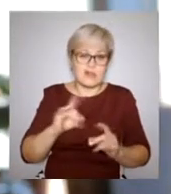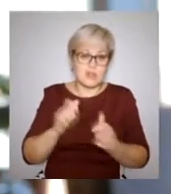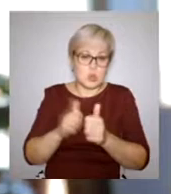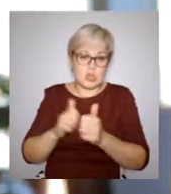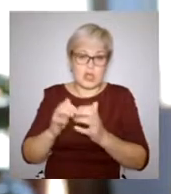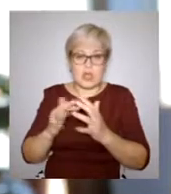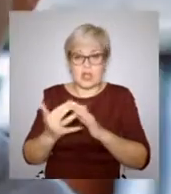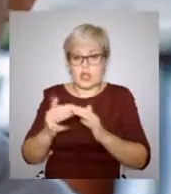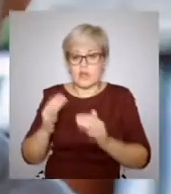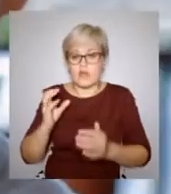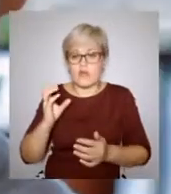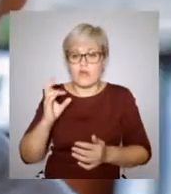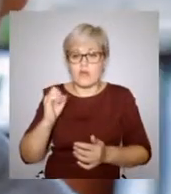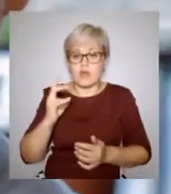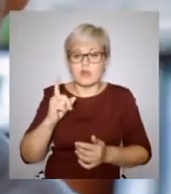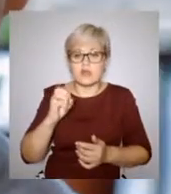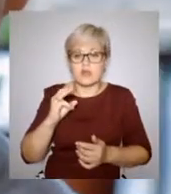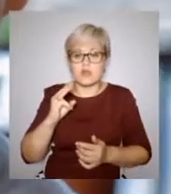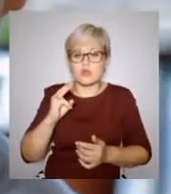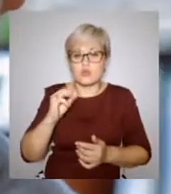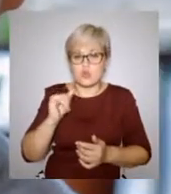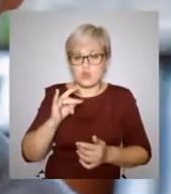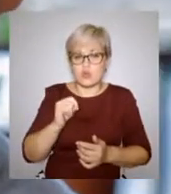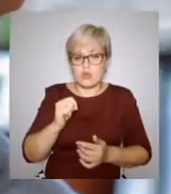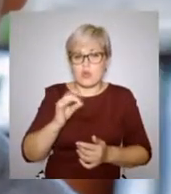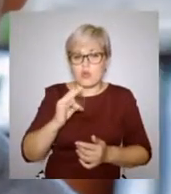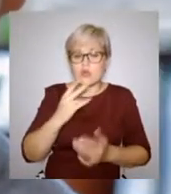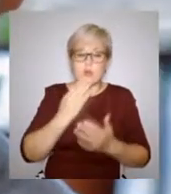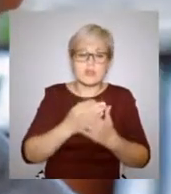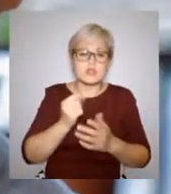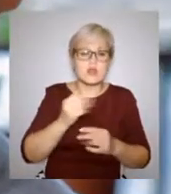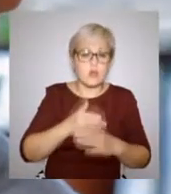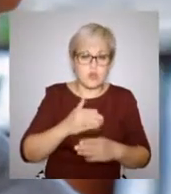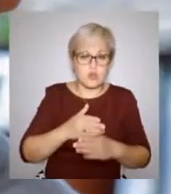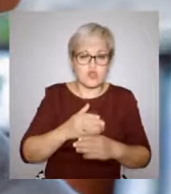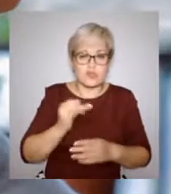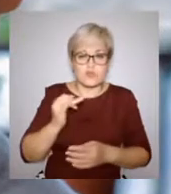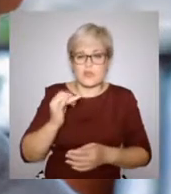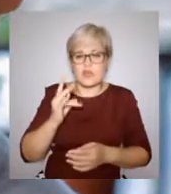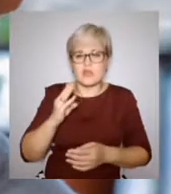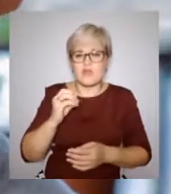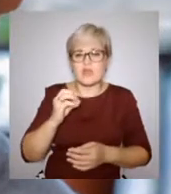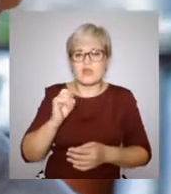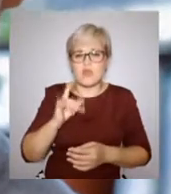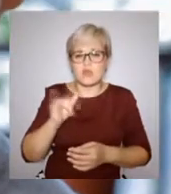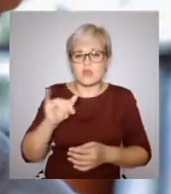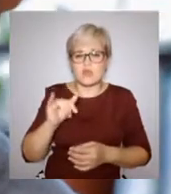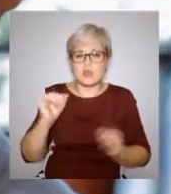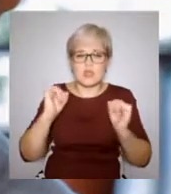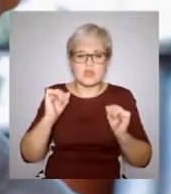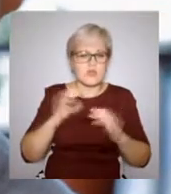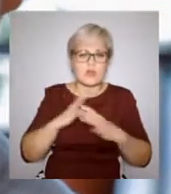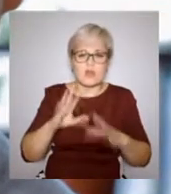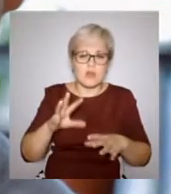тренер сосед соседней деревне команде тура что животного